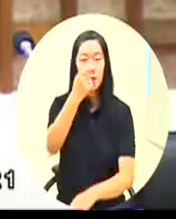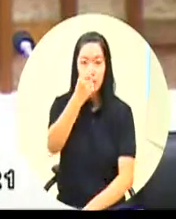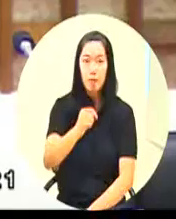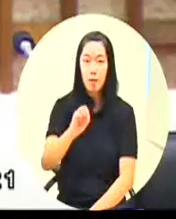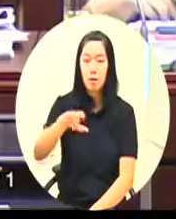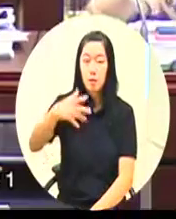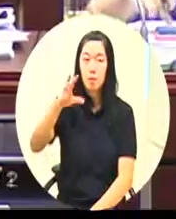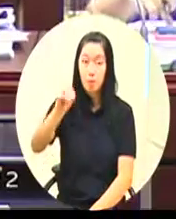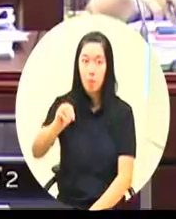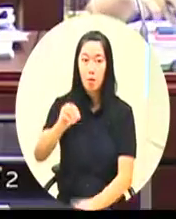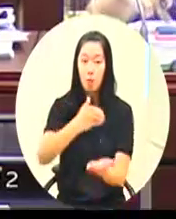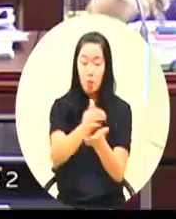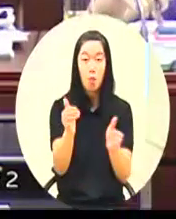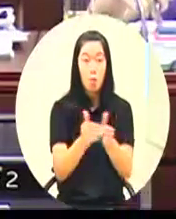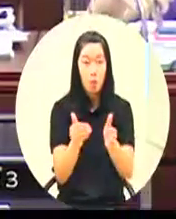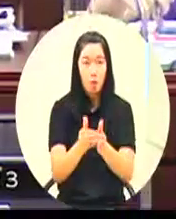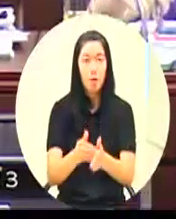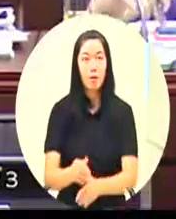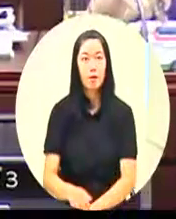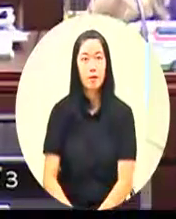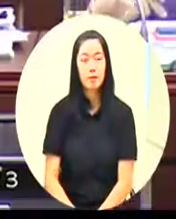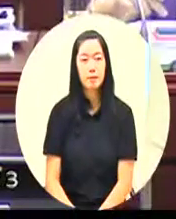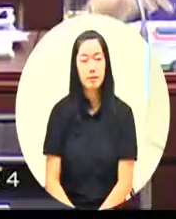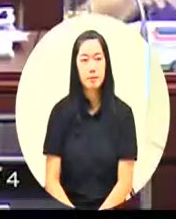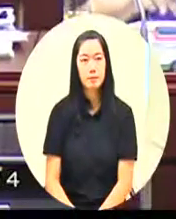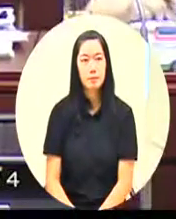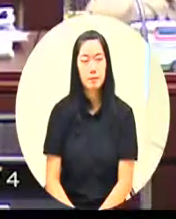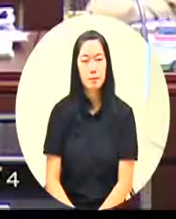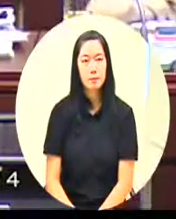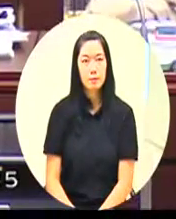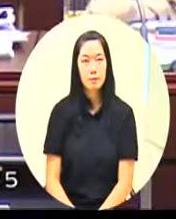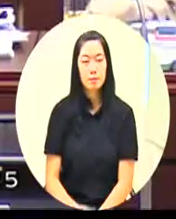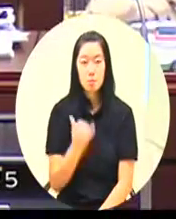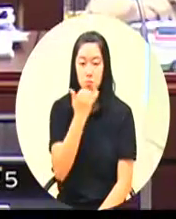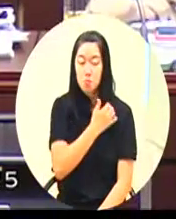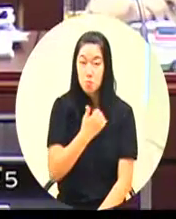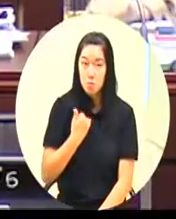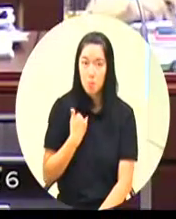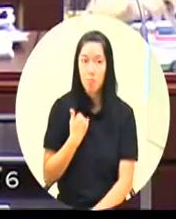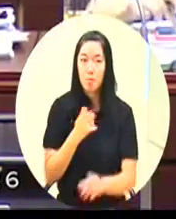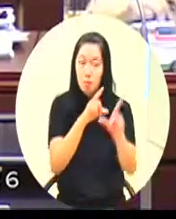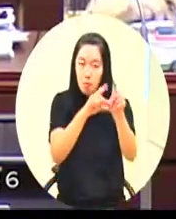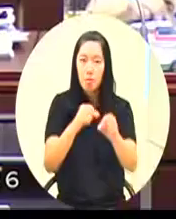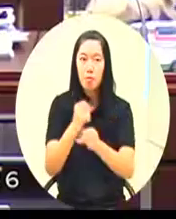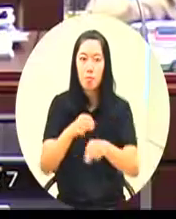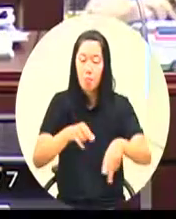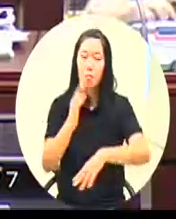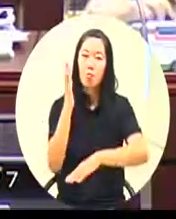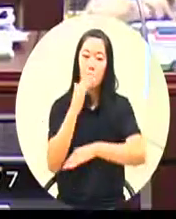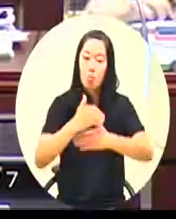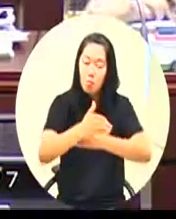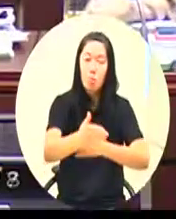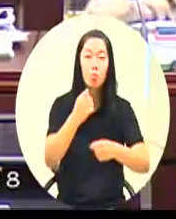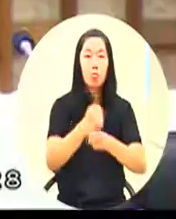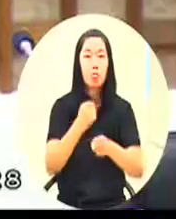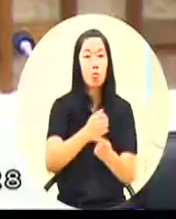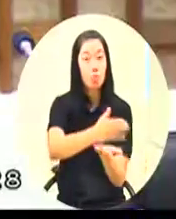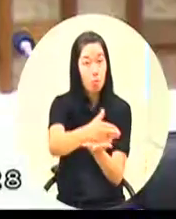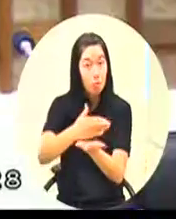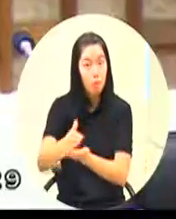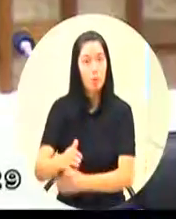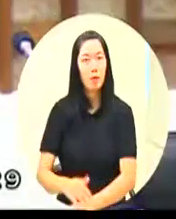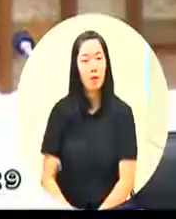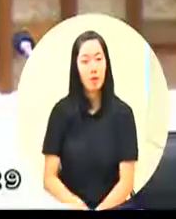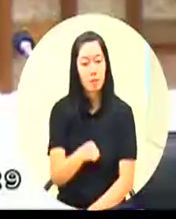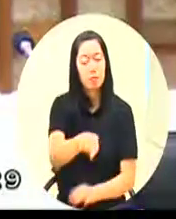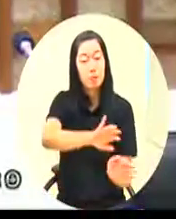经处理掉了， 处理掉就是 紧急处理掉了。 他要按照可能也要按有些东西要按照他行政程序再处理嘛？哦，这部分我们先不谈